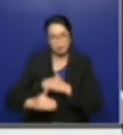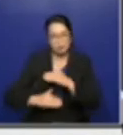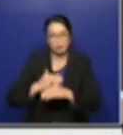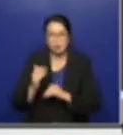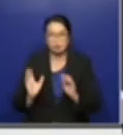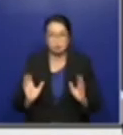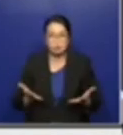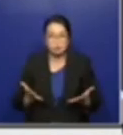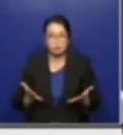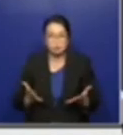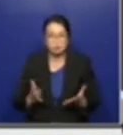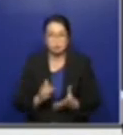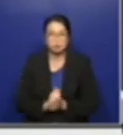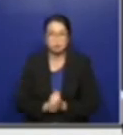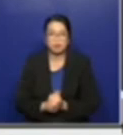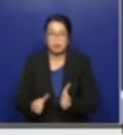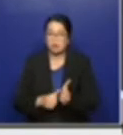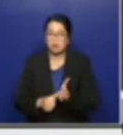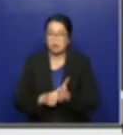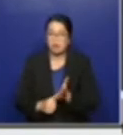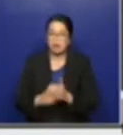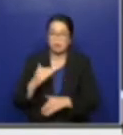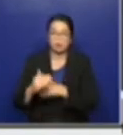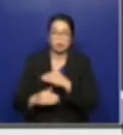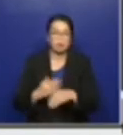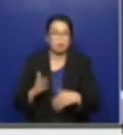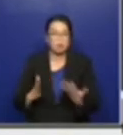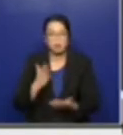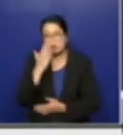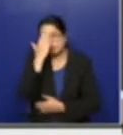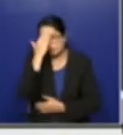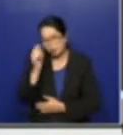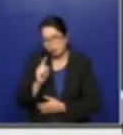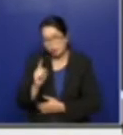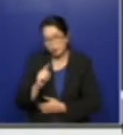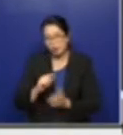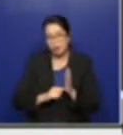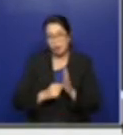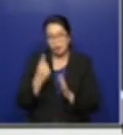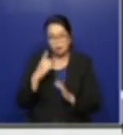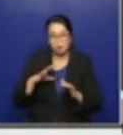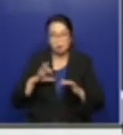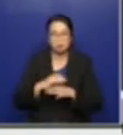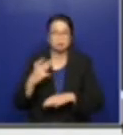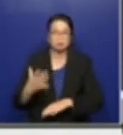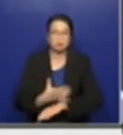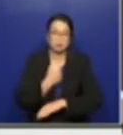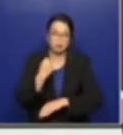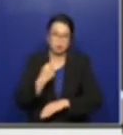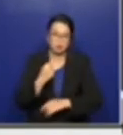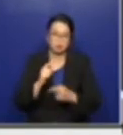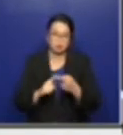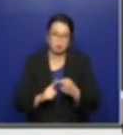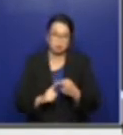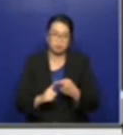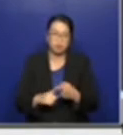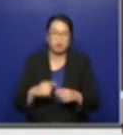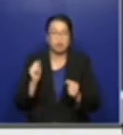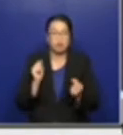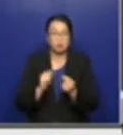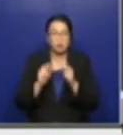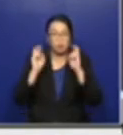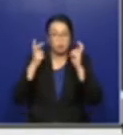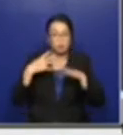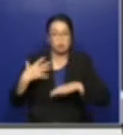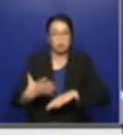เนินการปฏิรูปได้เริ่มจากแผนปฏิรูปด้านการเมืองครับท่านประธานครับด้านการเมืองท่านบ